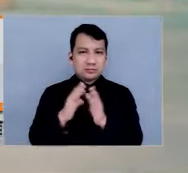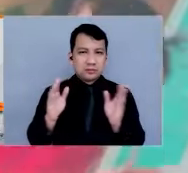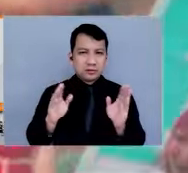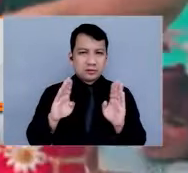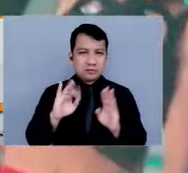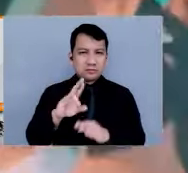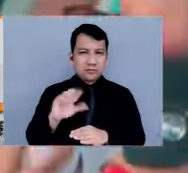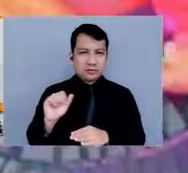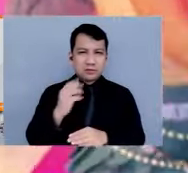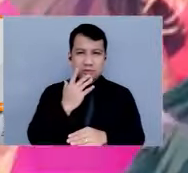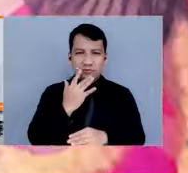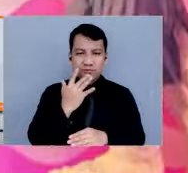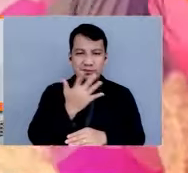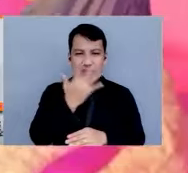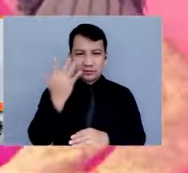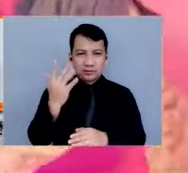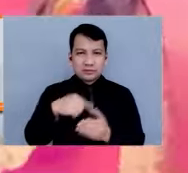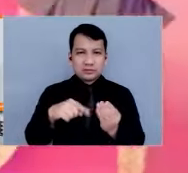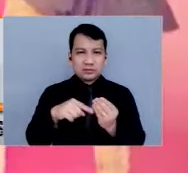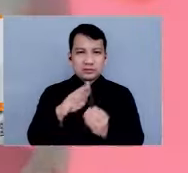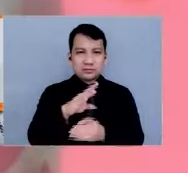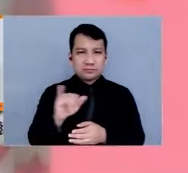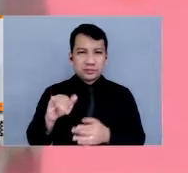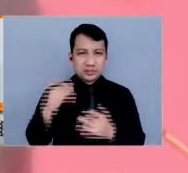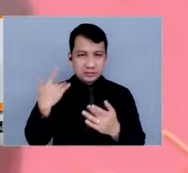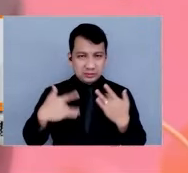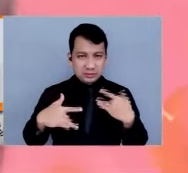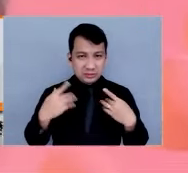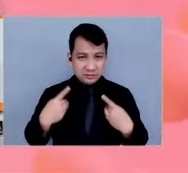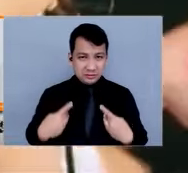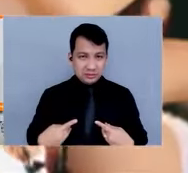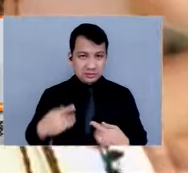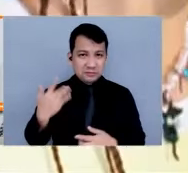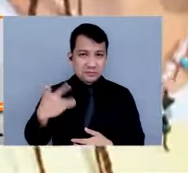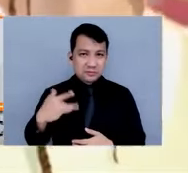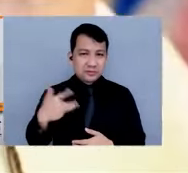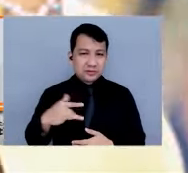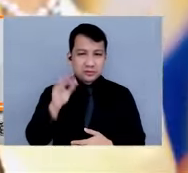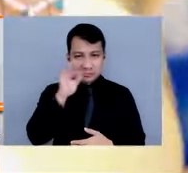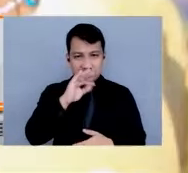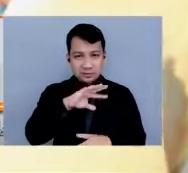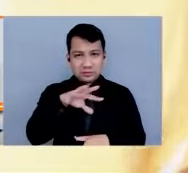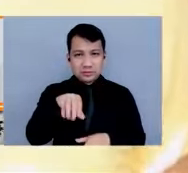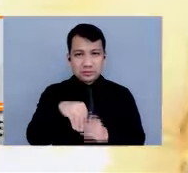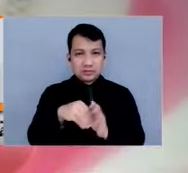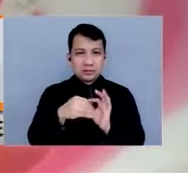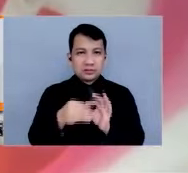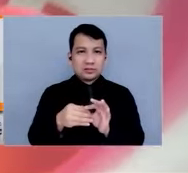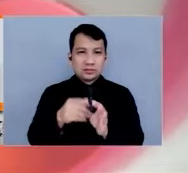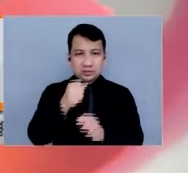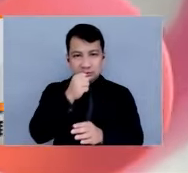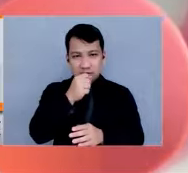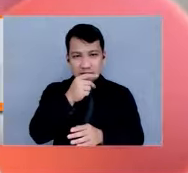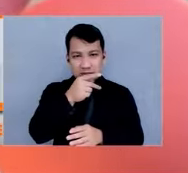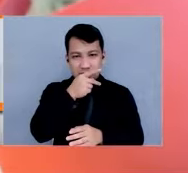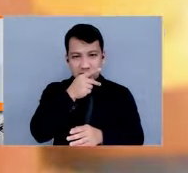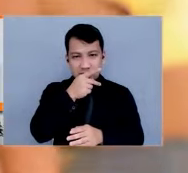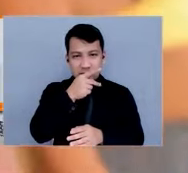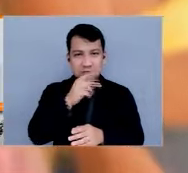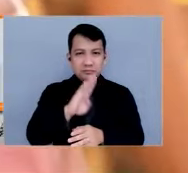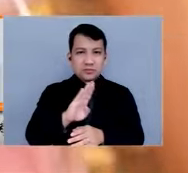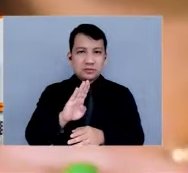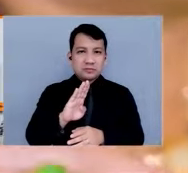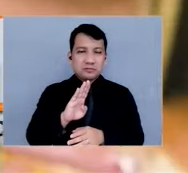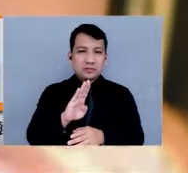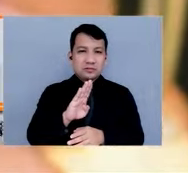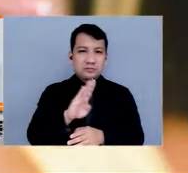colors with signature BINI fashion. Siyempre, in Pinoy feels pa rin sa ilang Pinoy merienda gaya ng Banana Q. Sinunda